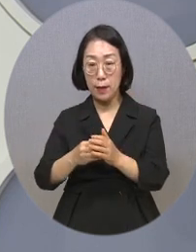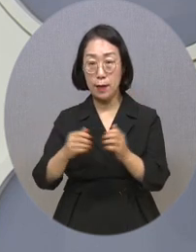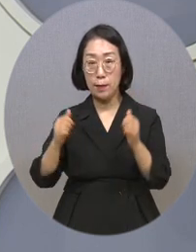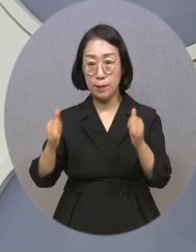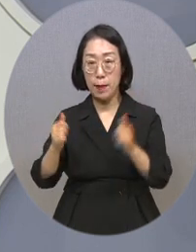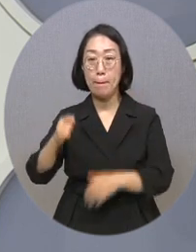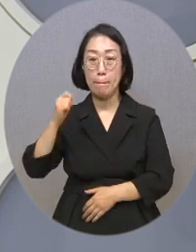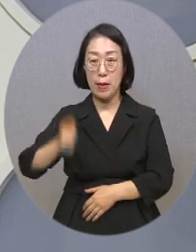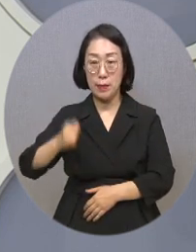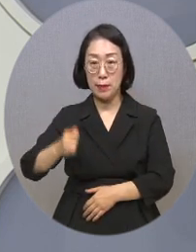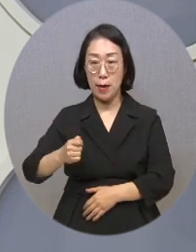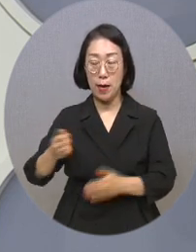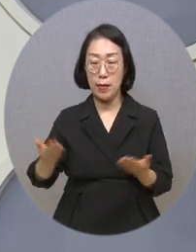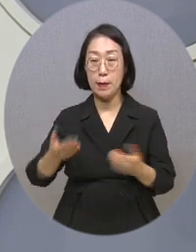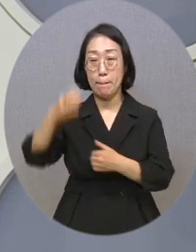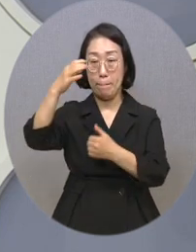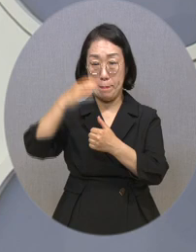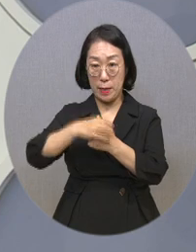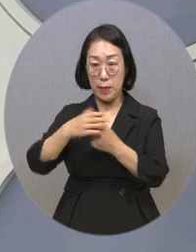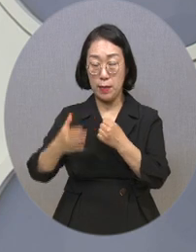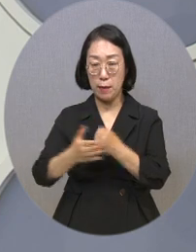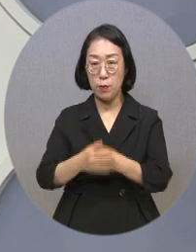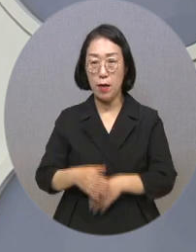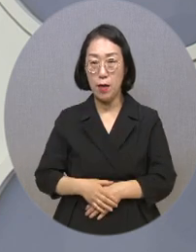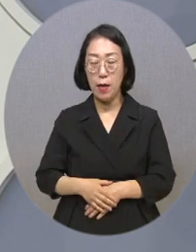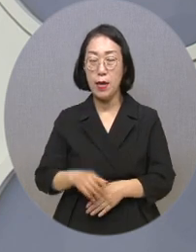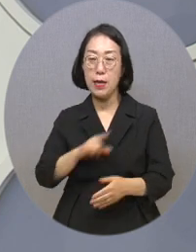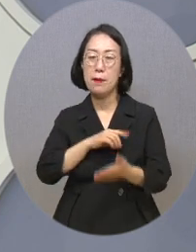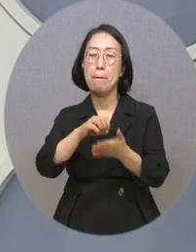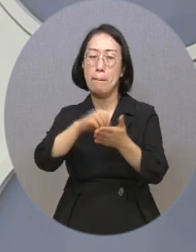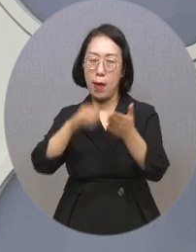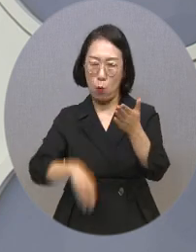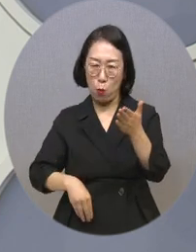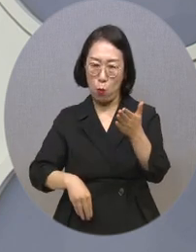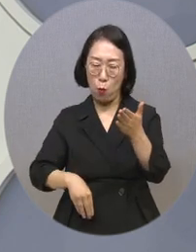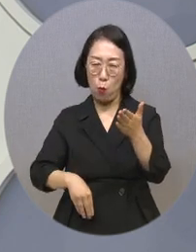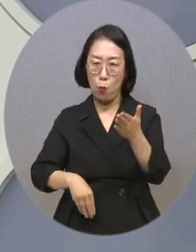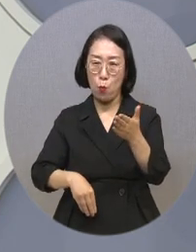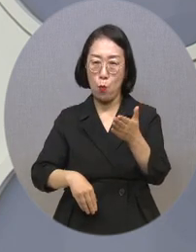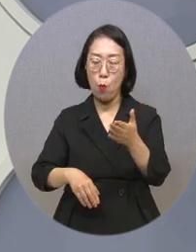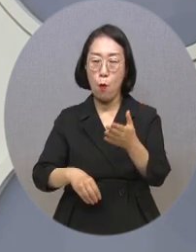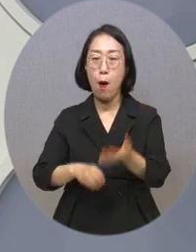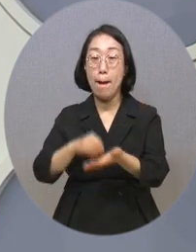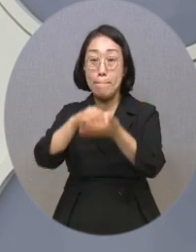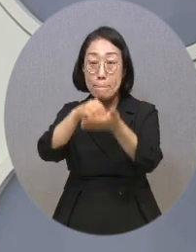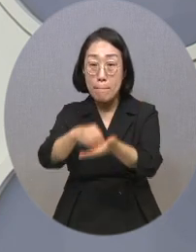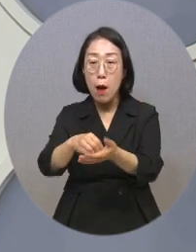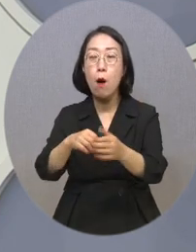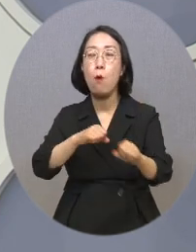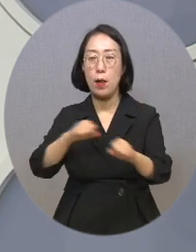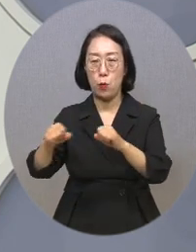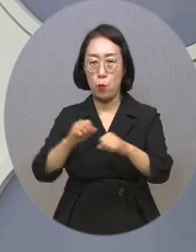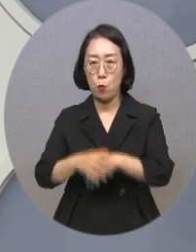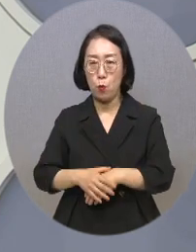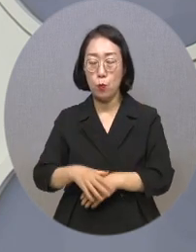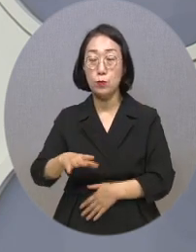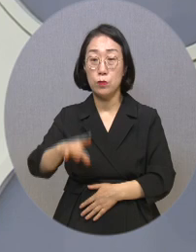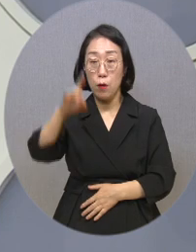외부에다가 그렇게 할 수는 없고 익명으로 이제 관여했었죠. 그래서 저희가 최초로